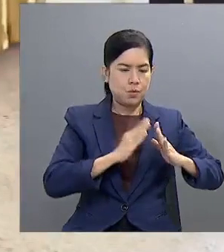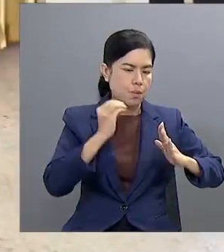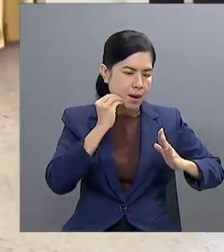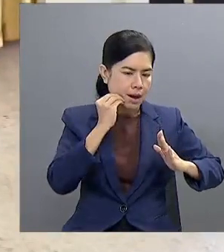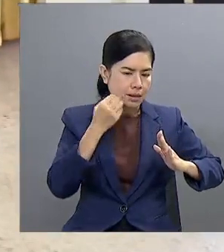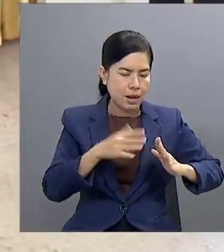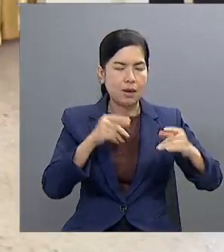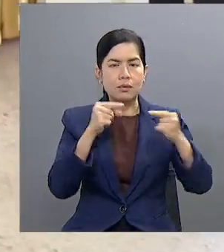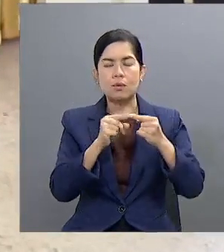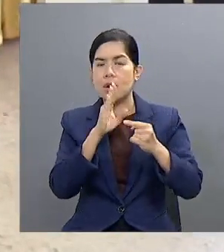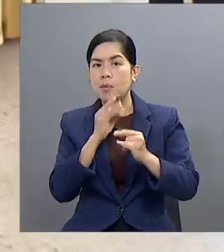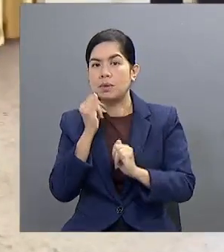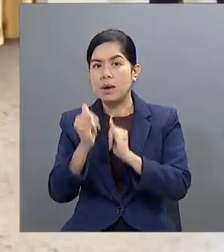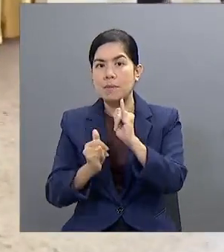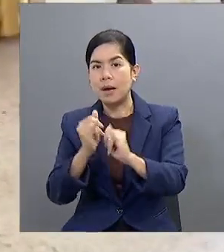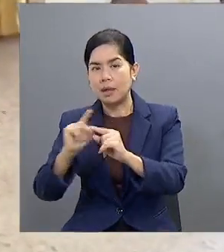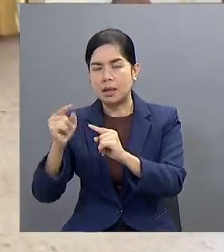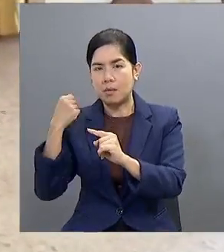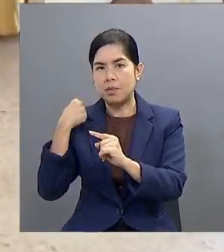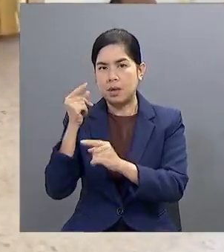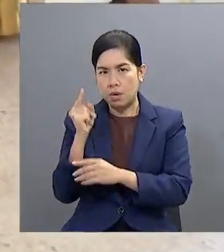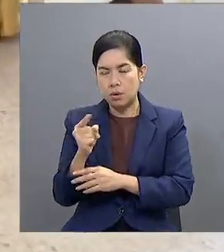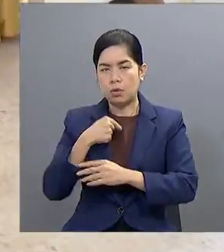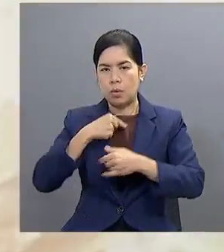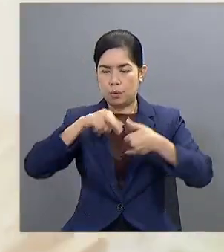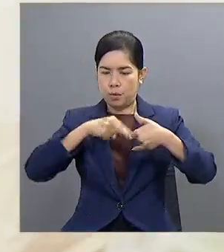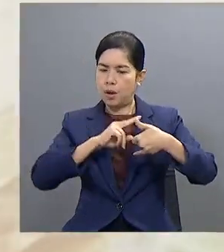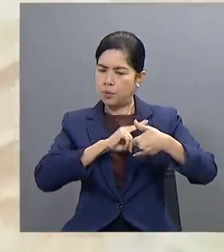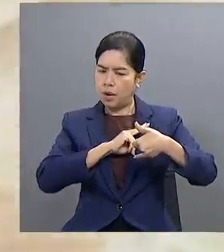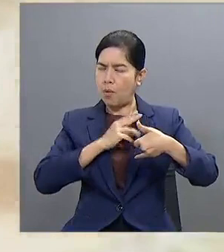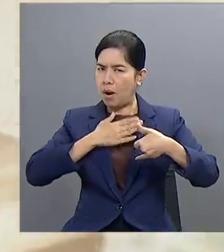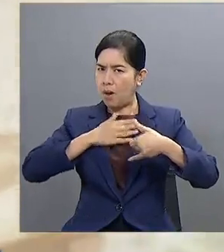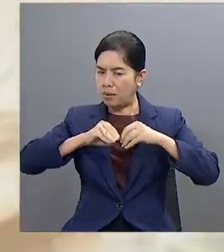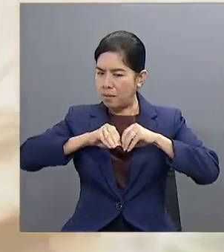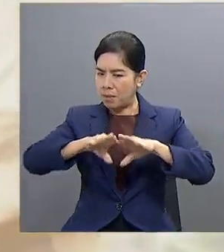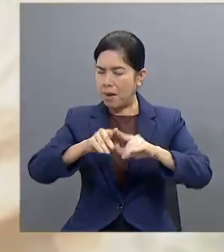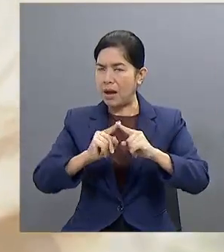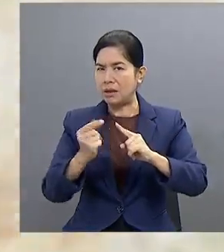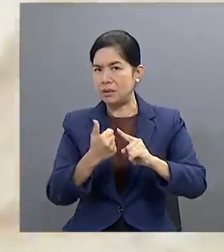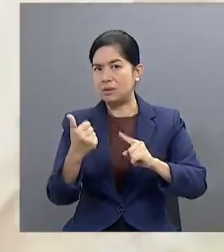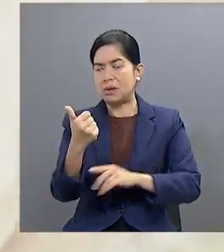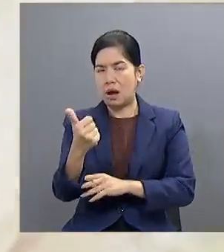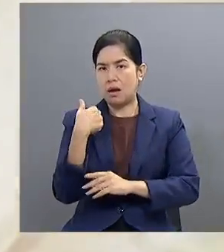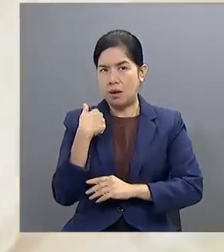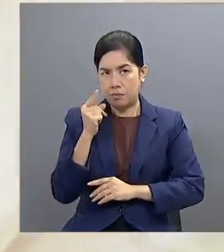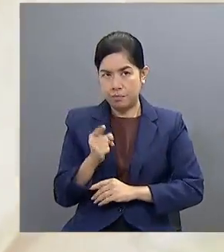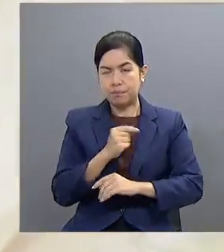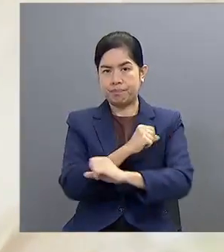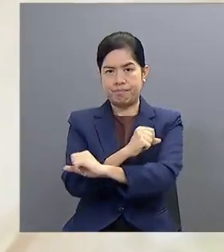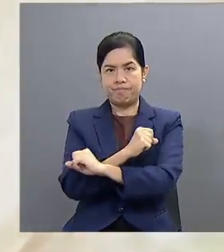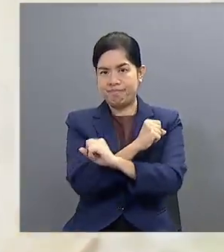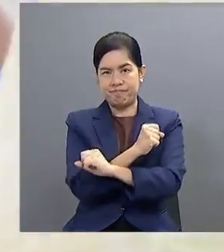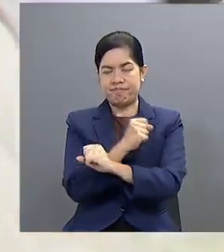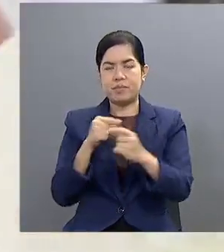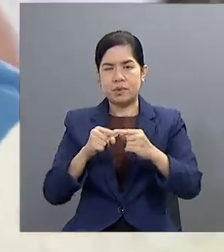ก็ต้องพึงสำนึกอยู่เสมอว่าเรายังสามารถแพร่เชื้อไปสู่ผู้อื่นได้ต้องป้องกันตัวเต็มที่ไม่ให้แพร่เชื้อไปสู่